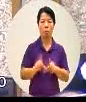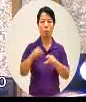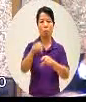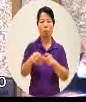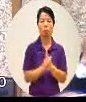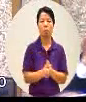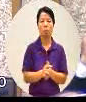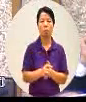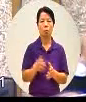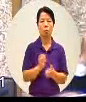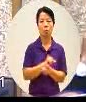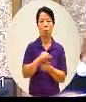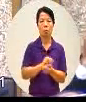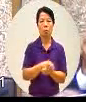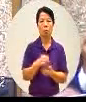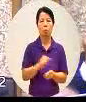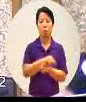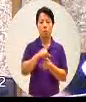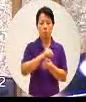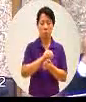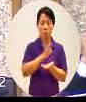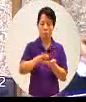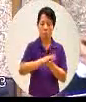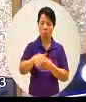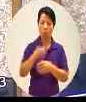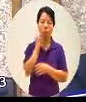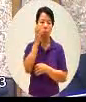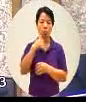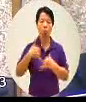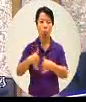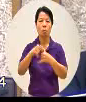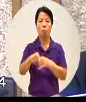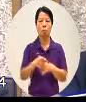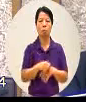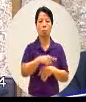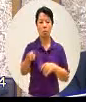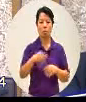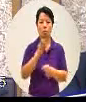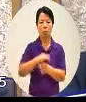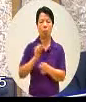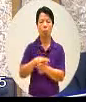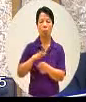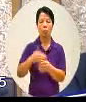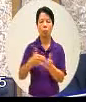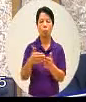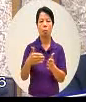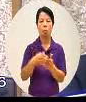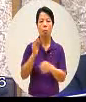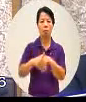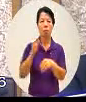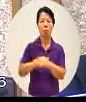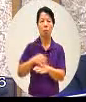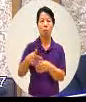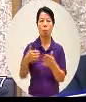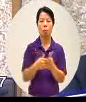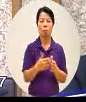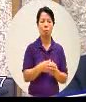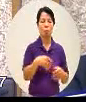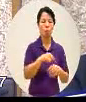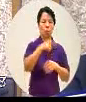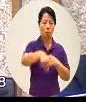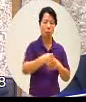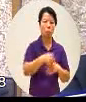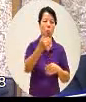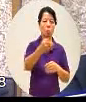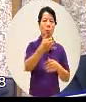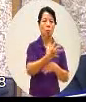经开2500万，已经做好了嘛。从城关路再继续这一个往东的部分，九号明天开